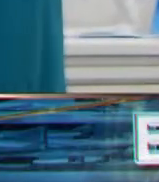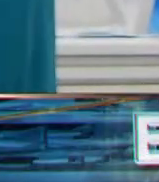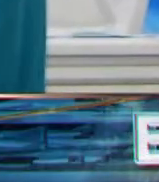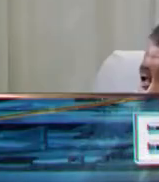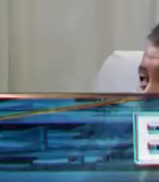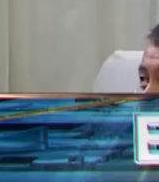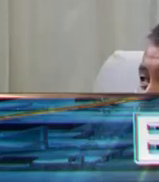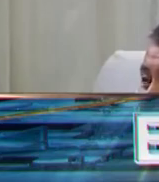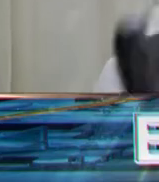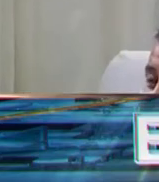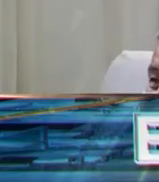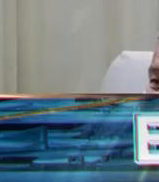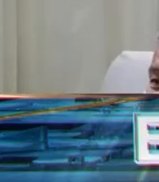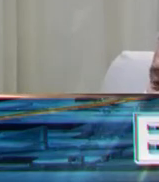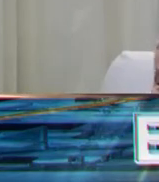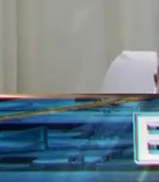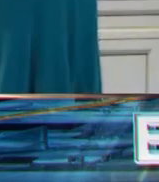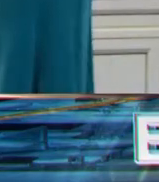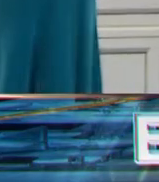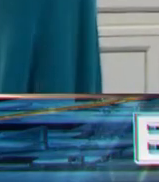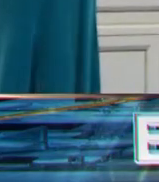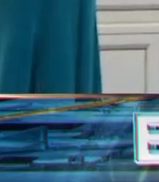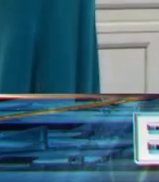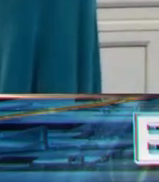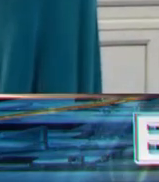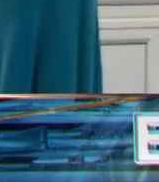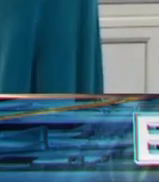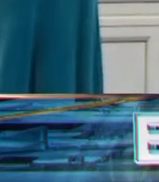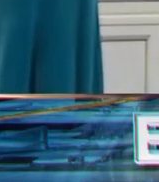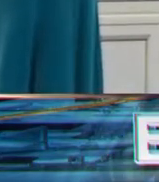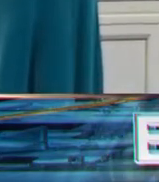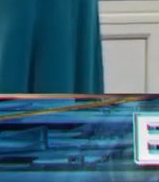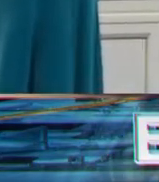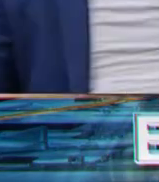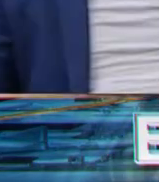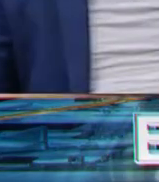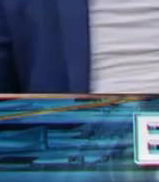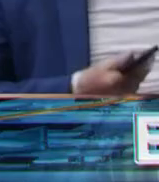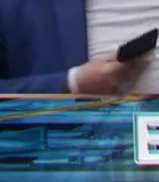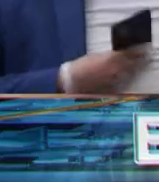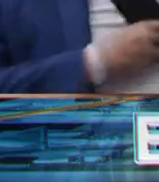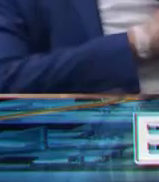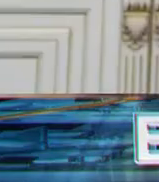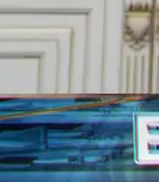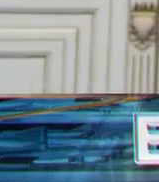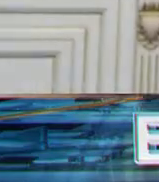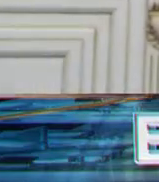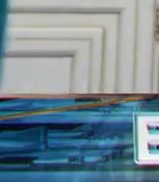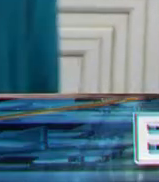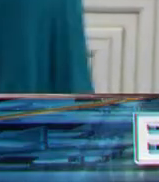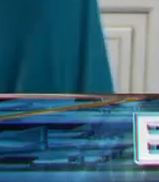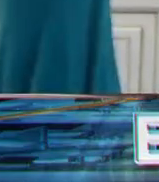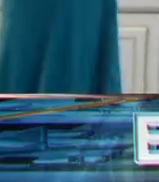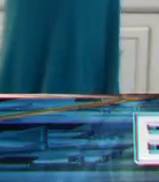28-ші маусым Бұқаралық ақпарат құралдары қызметкерлер күні. Төл мереке қарсаңында қала әкімі жетісулық журналистерді құттықтады.